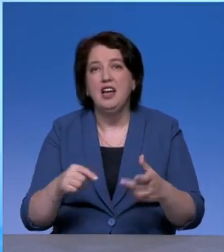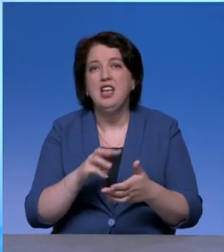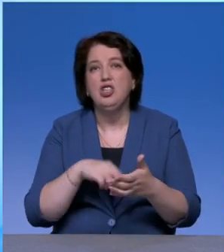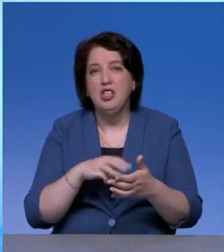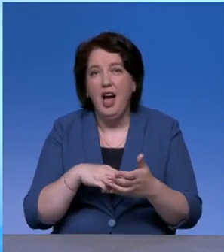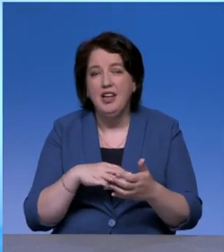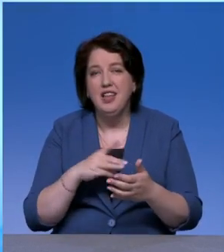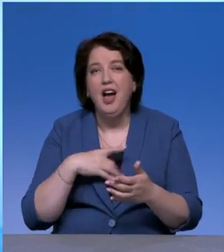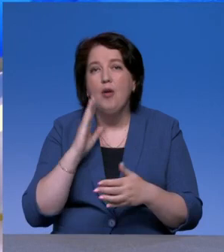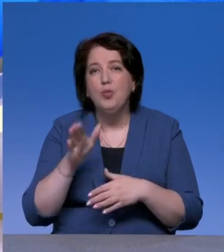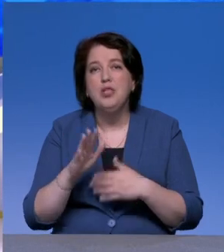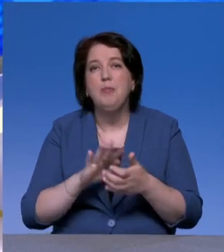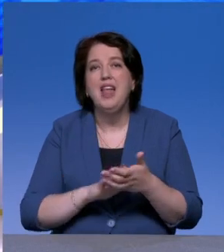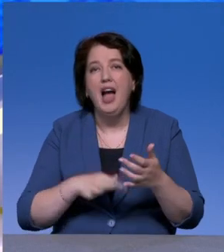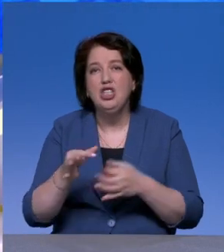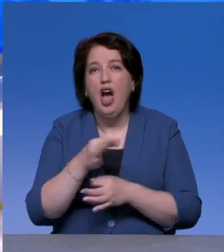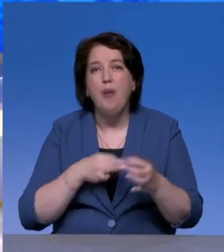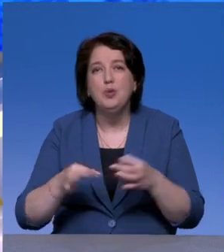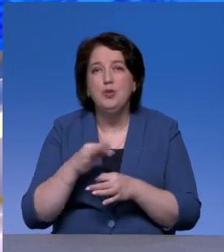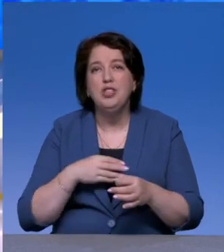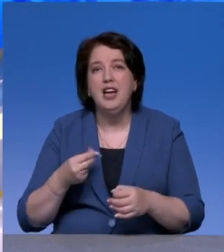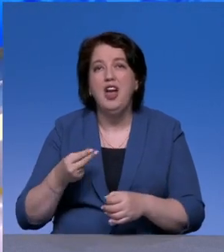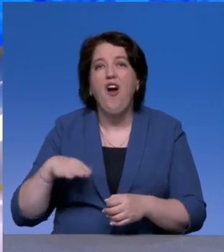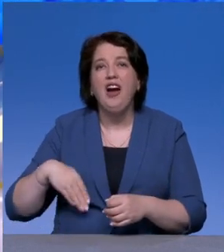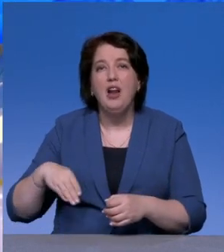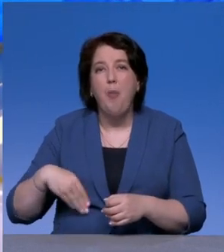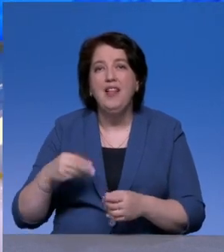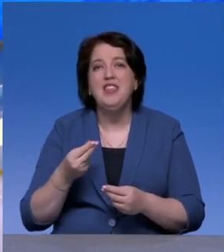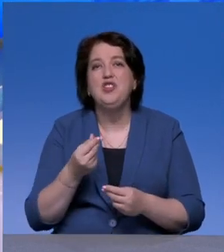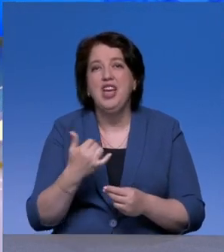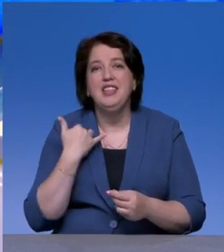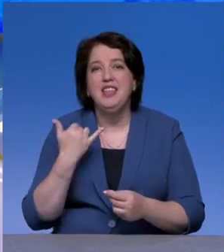деньги для детей. Даете ли вы им наличные? В